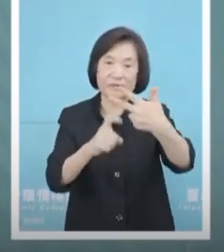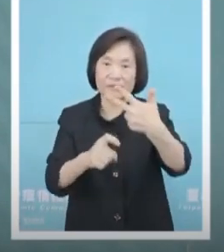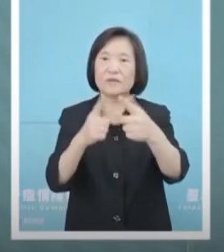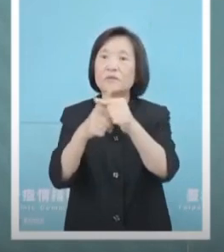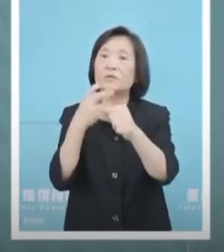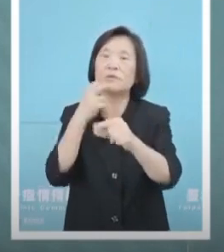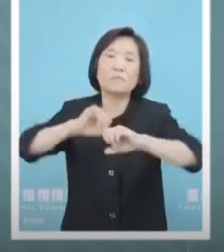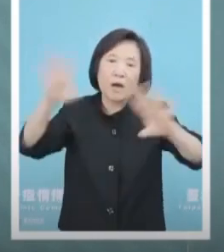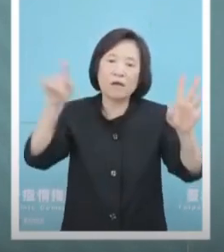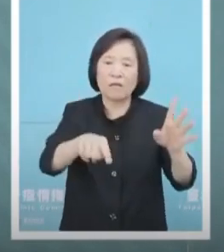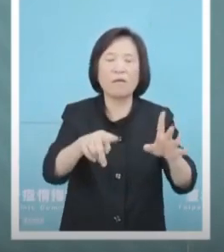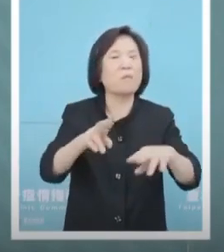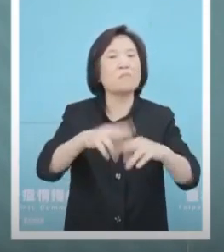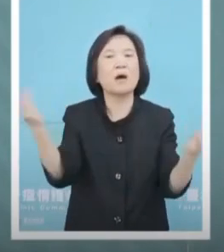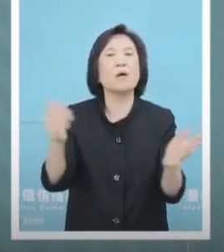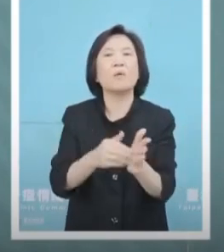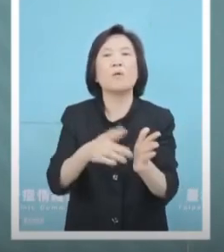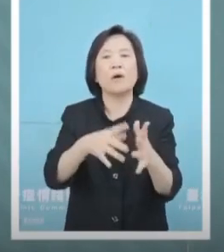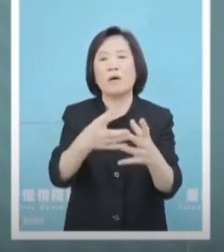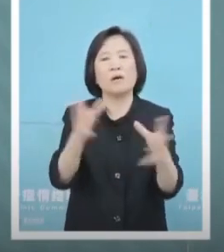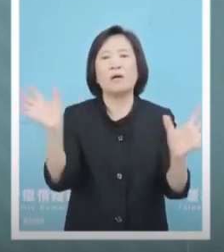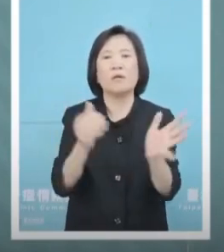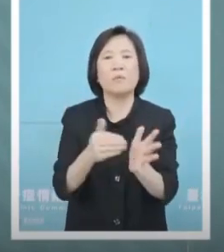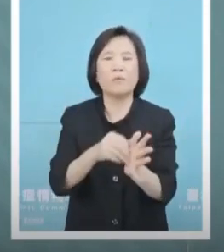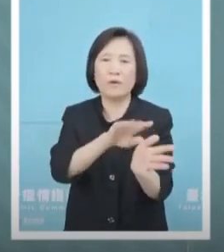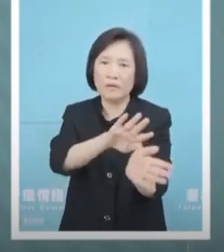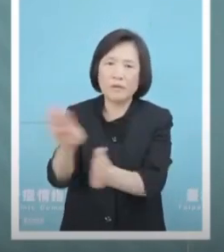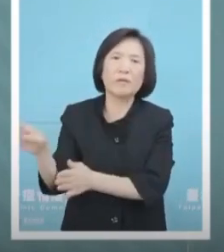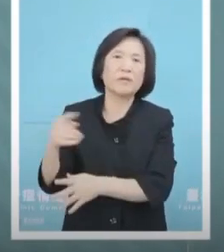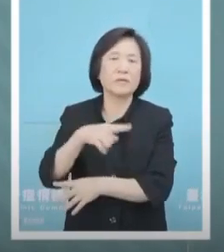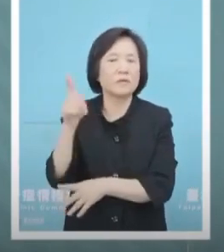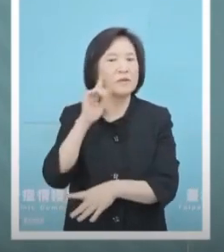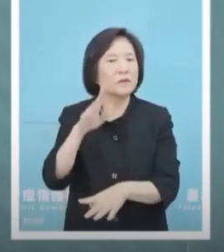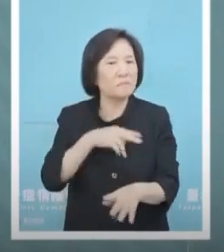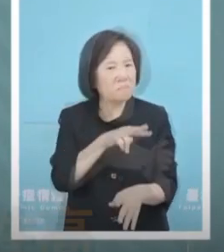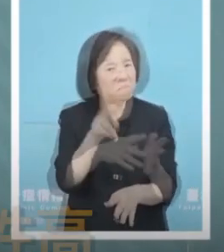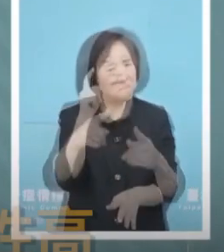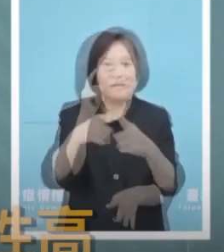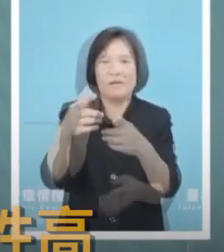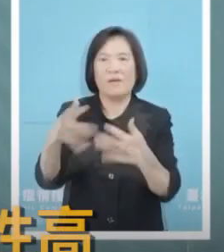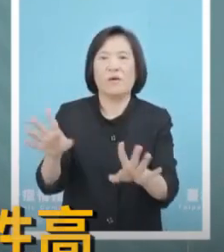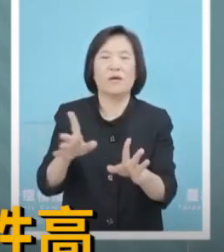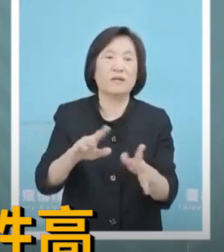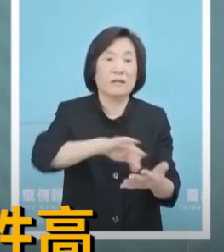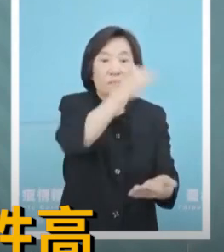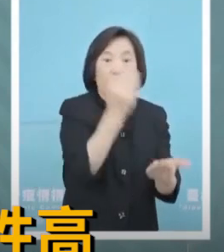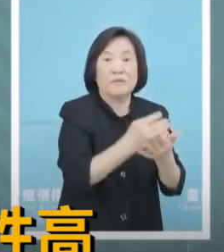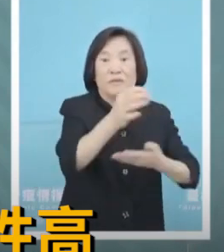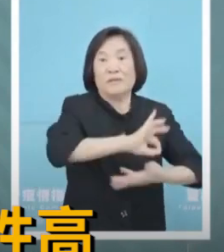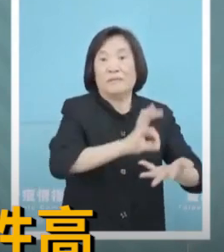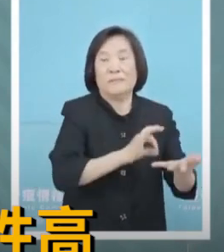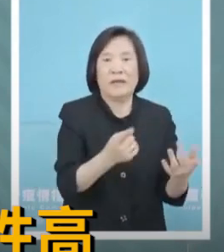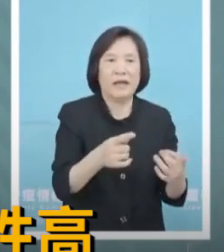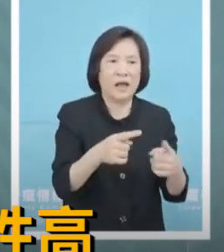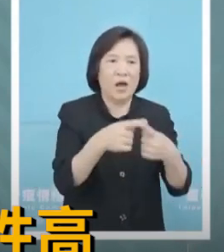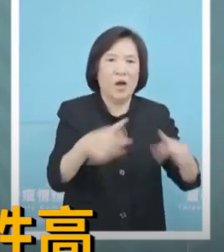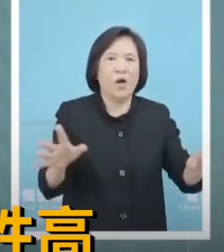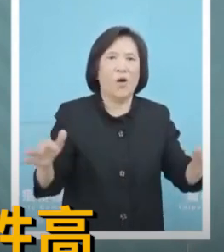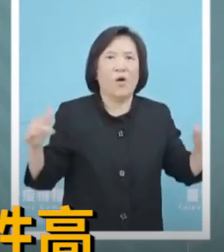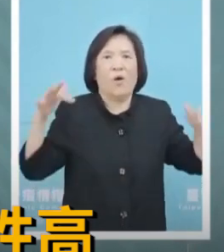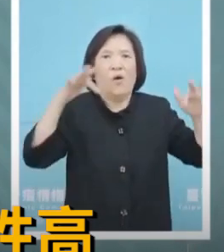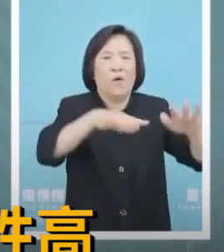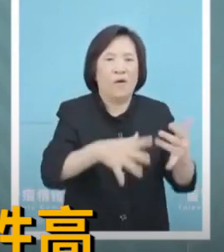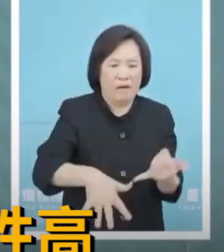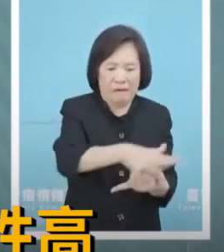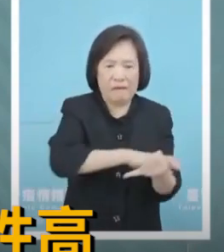央就已经宣布解散了，所以当时大概就判定是可以解决。批发市场哦，它相当复杂，而